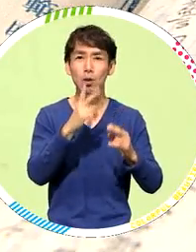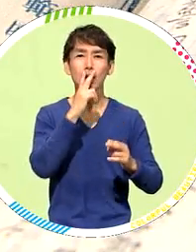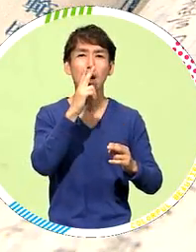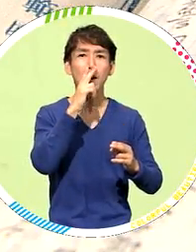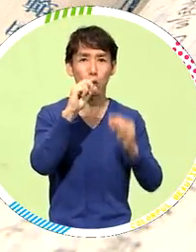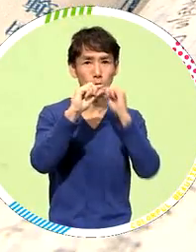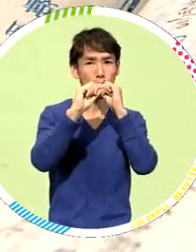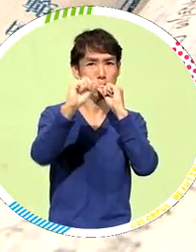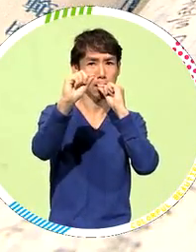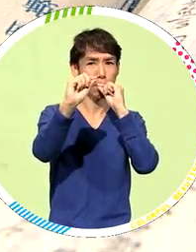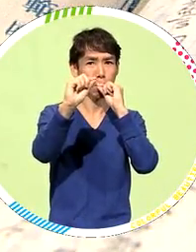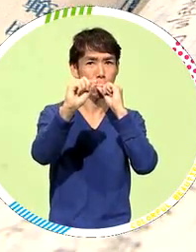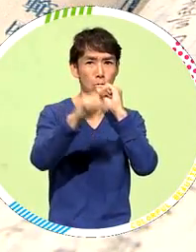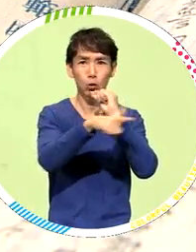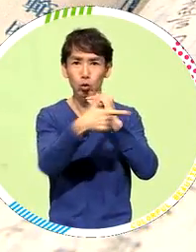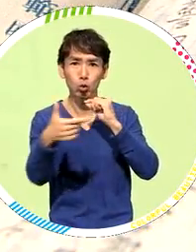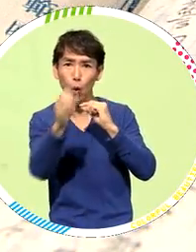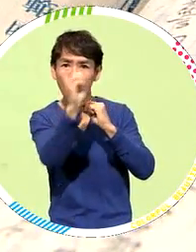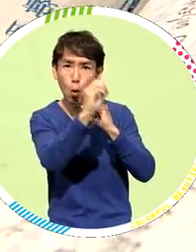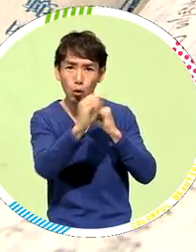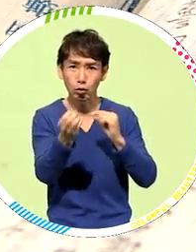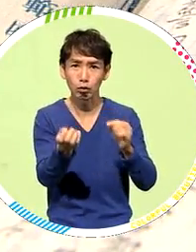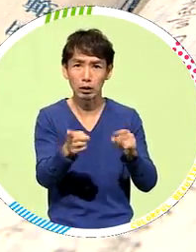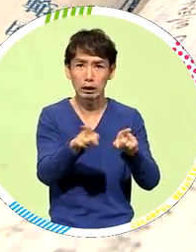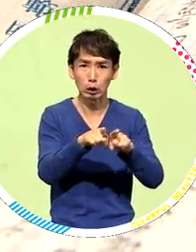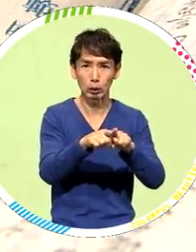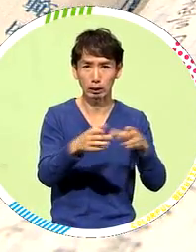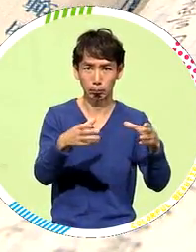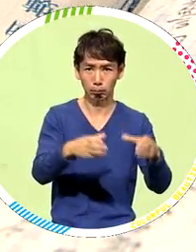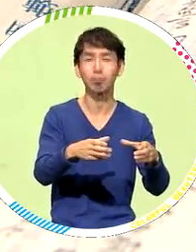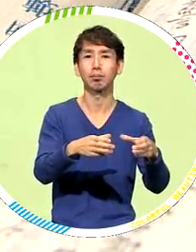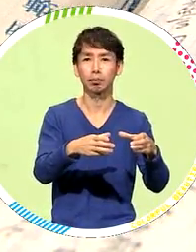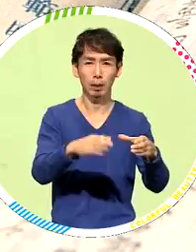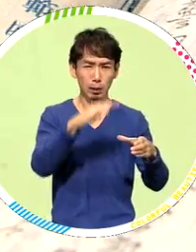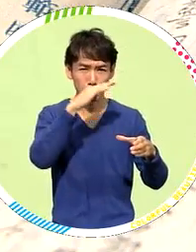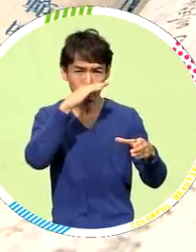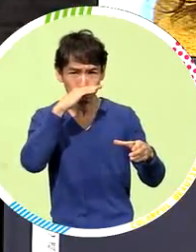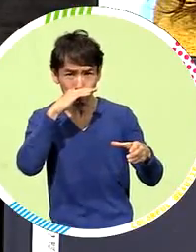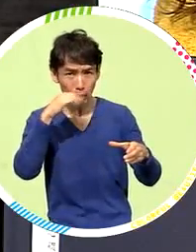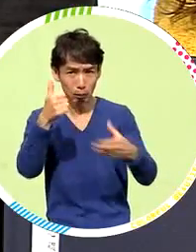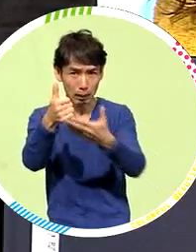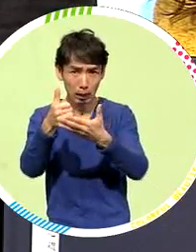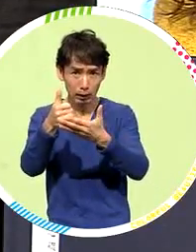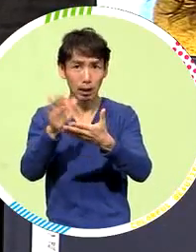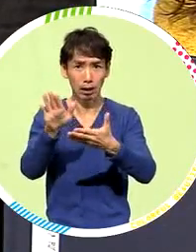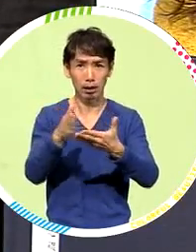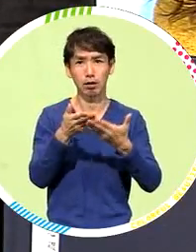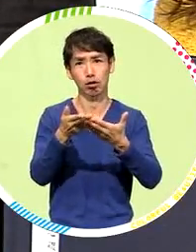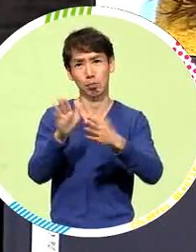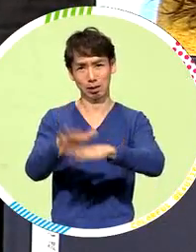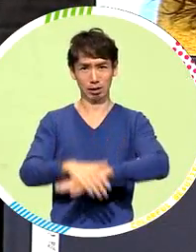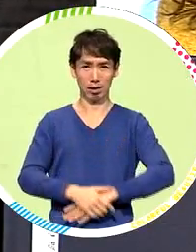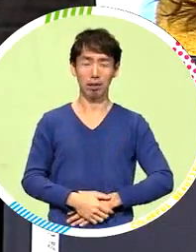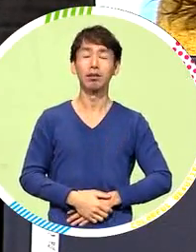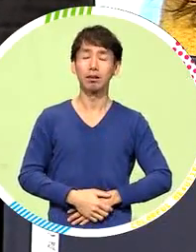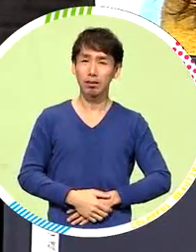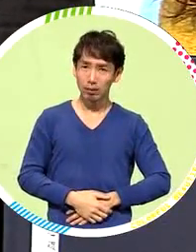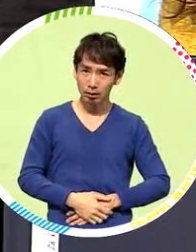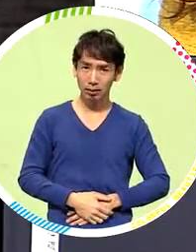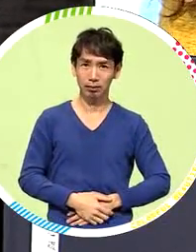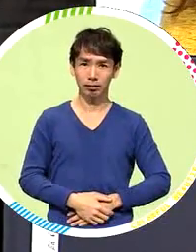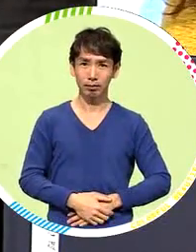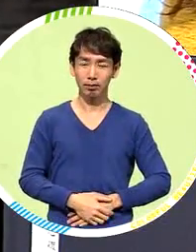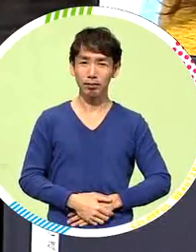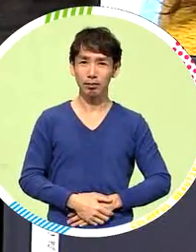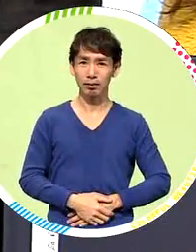なかったですねカナリアの多い偉い方がいっぱい来たようですね叶谷かなじゃないです